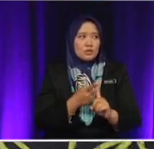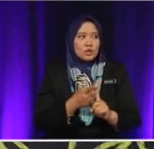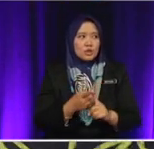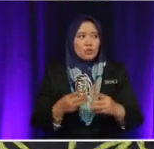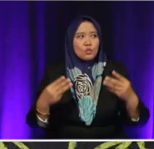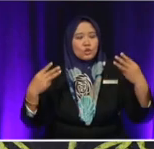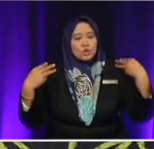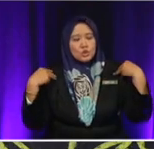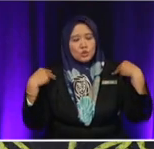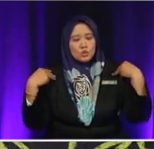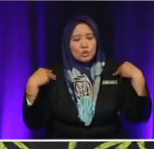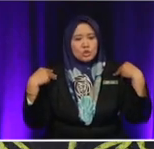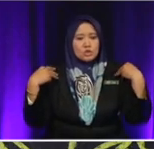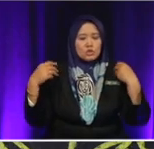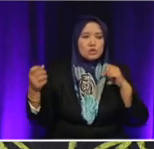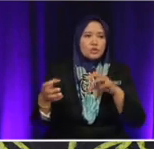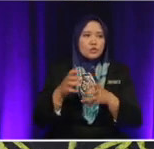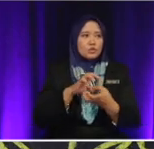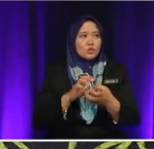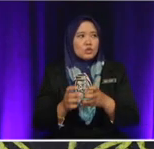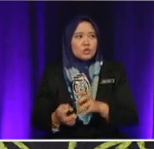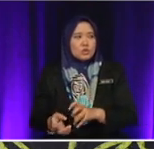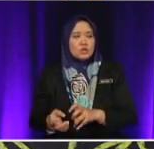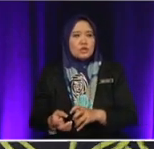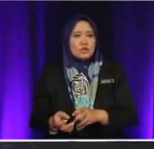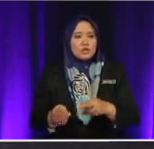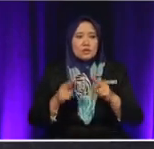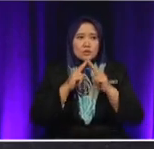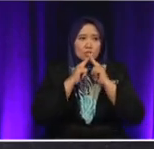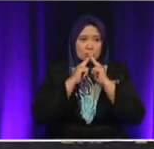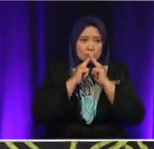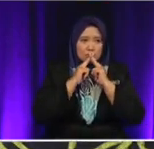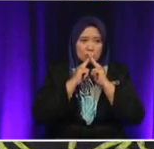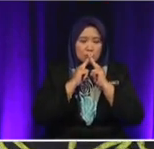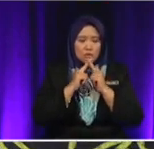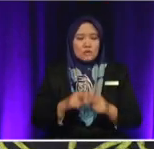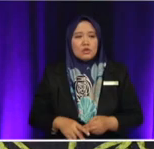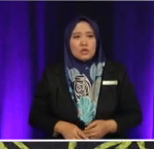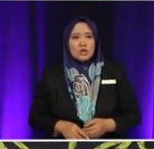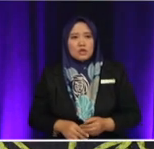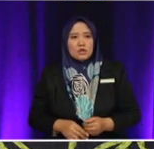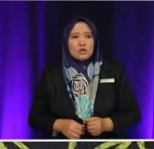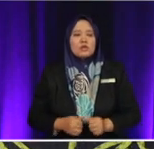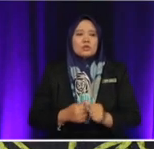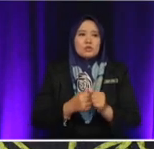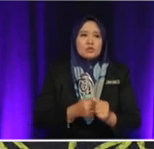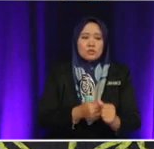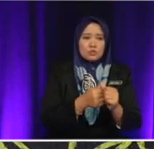harmoni supaya rundingan tu menjadi suasana yang selesa dan sesuai untuk berunding.